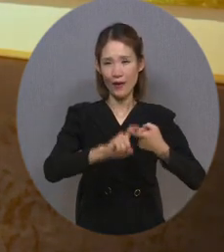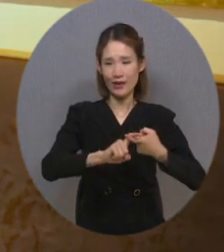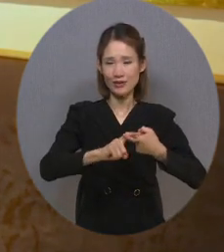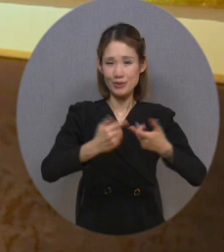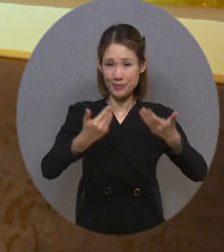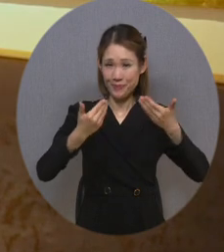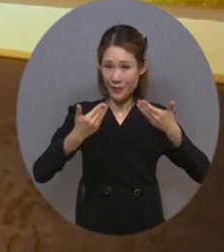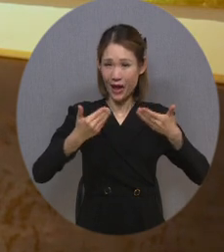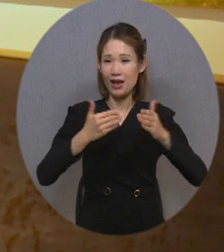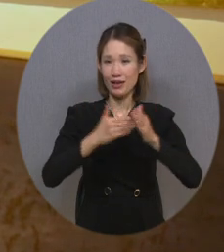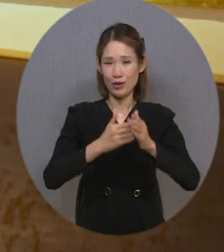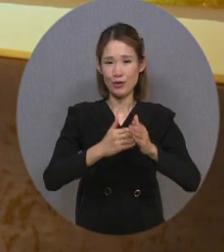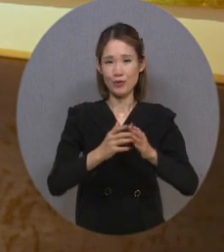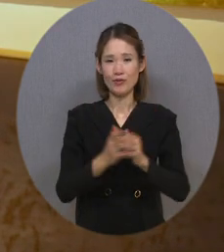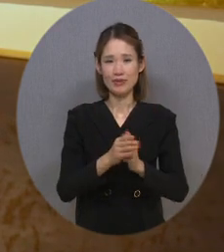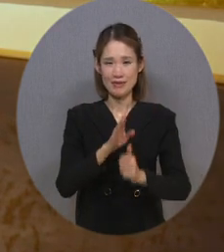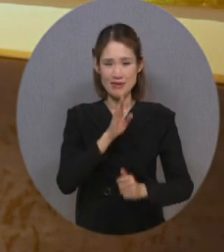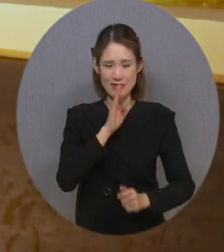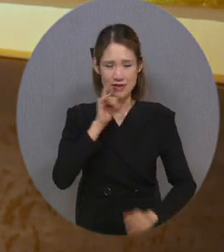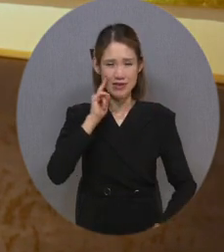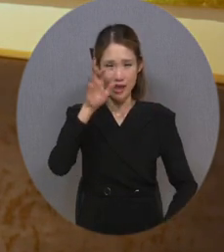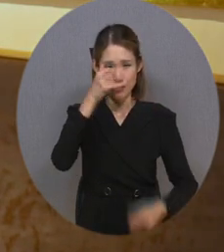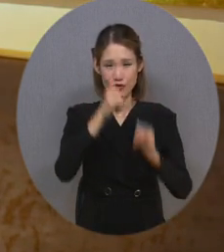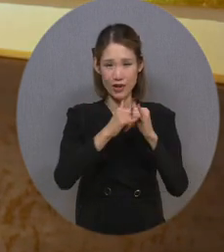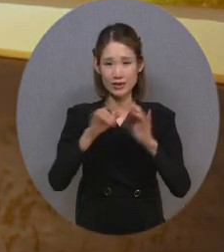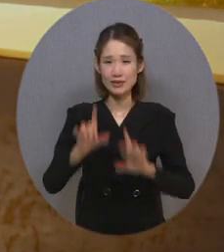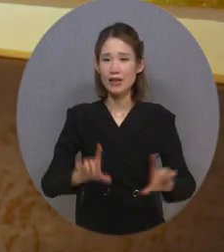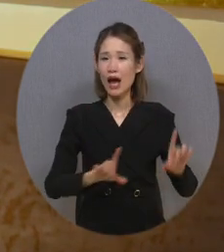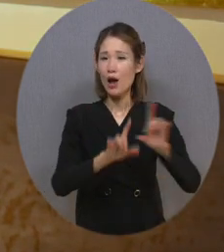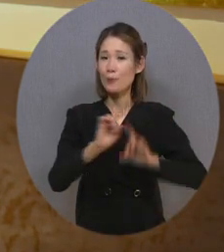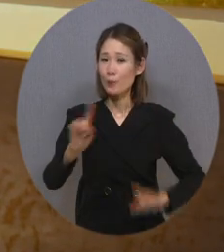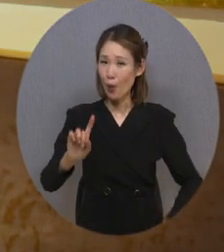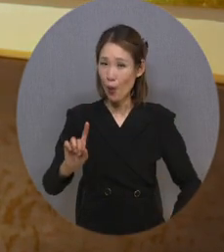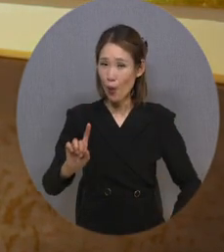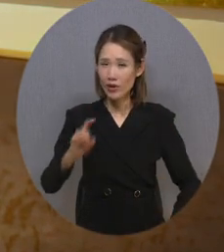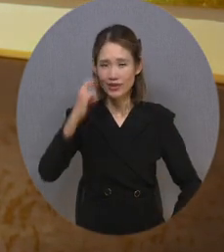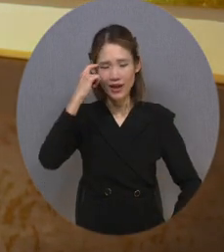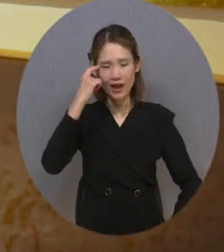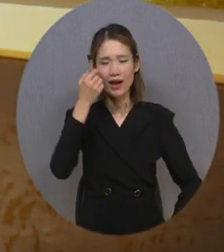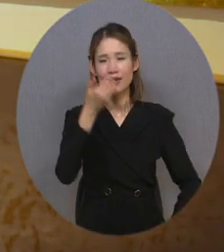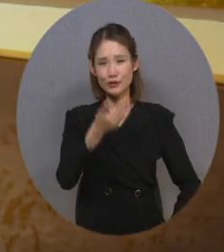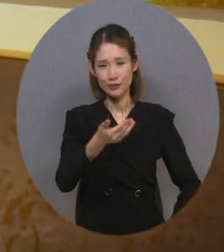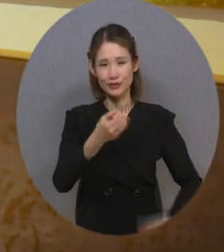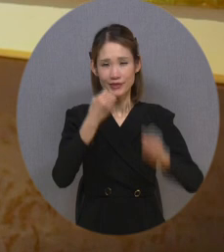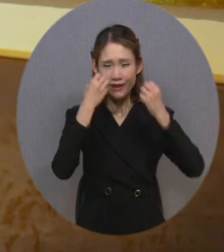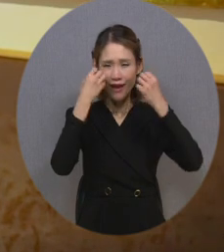있으며 진정한 예술가의 삶이 무엇인지를 생각하게 만드는